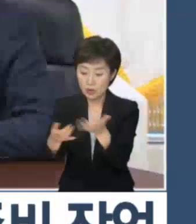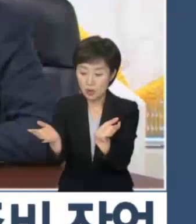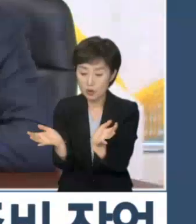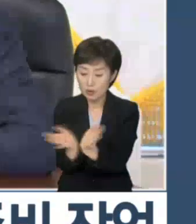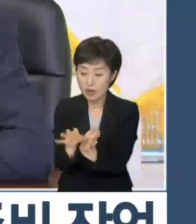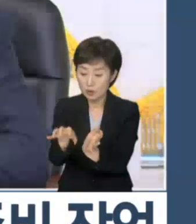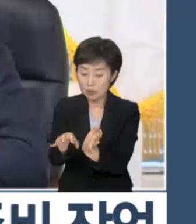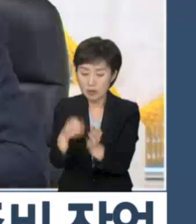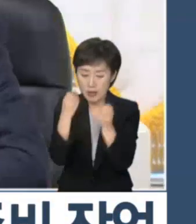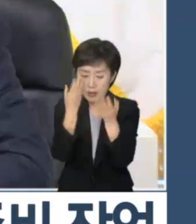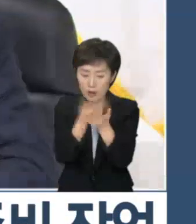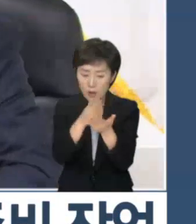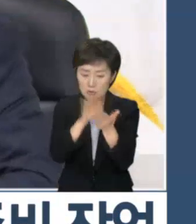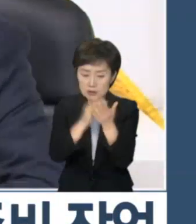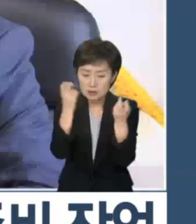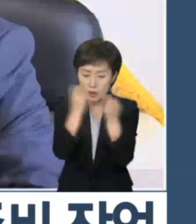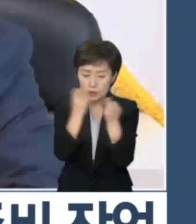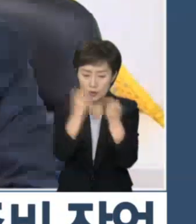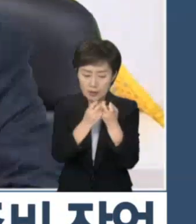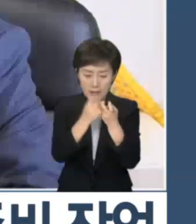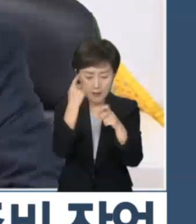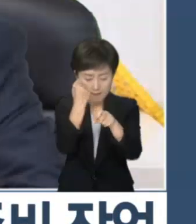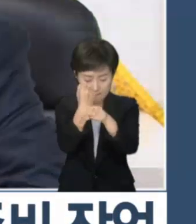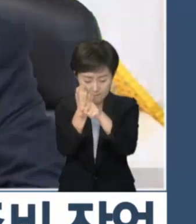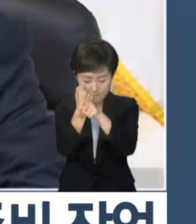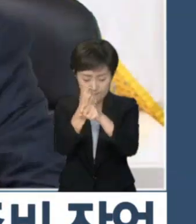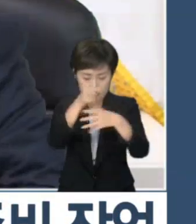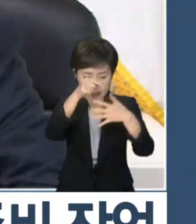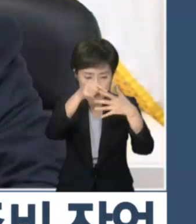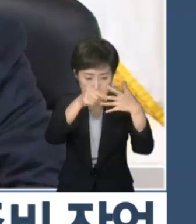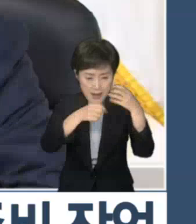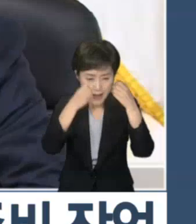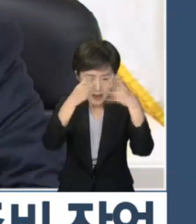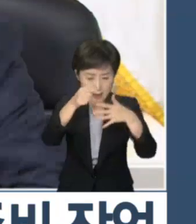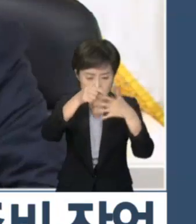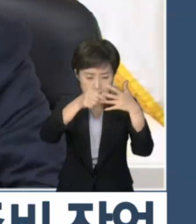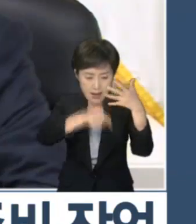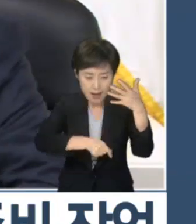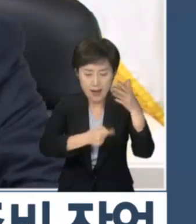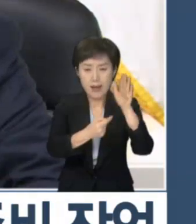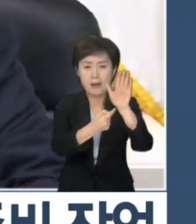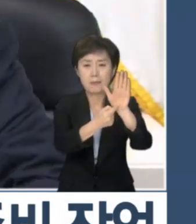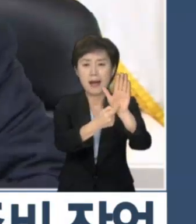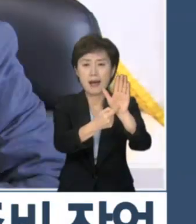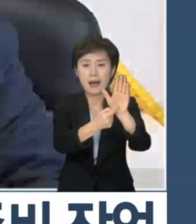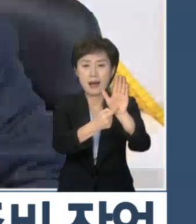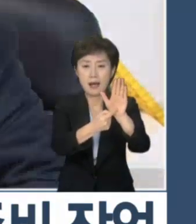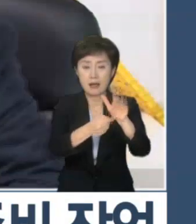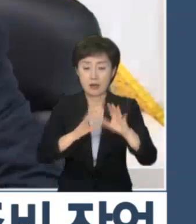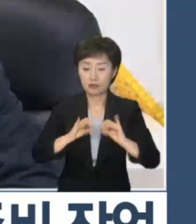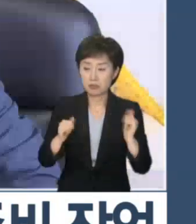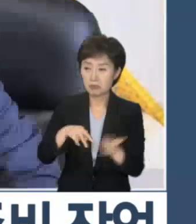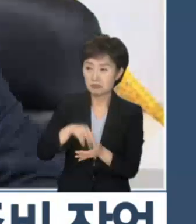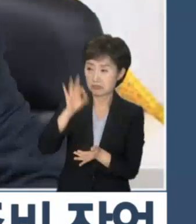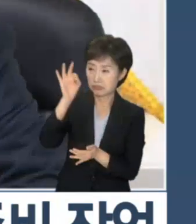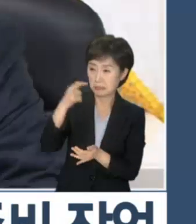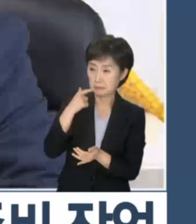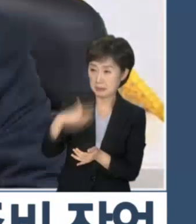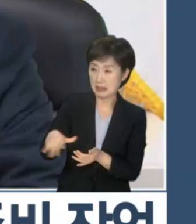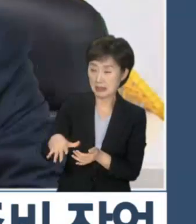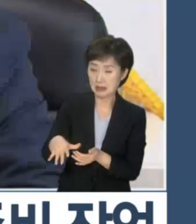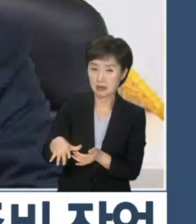정말 국민들이 공감할 수 있는 야 진짜 국민의힘이 달라질 수 있겠구나 하는 그런 기대에 부응하지 못한다 그러면은 혁신위 존재